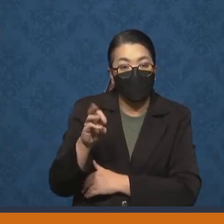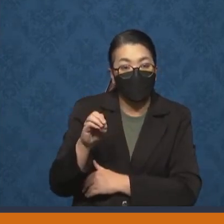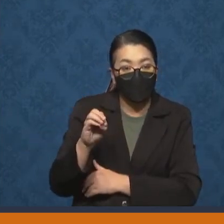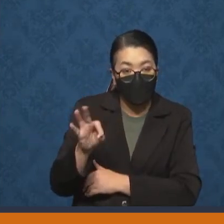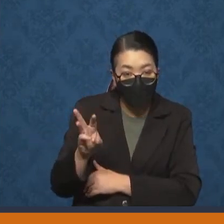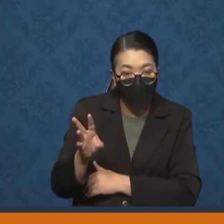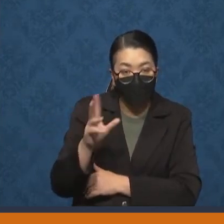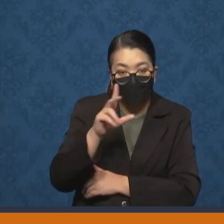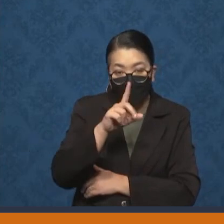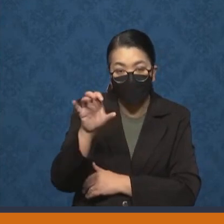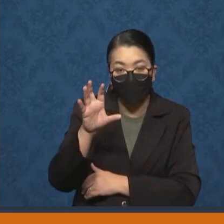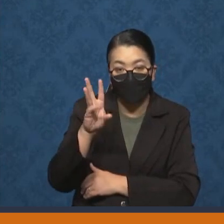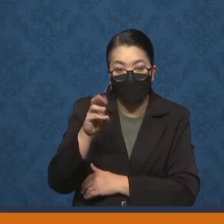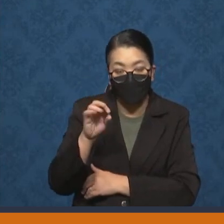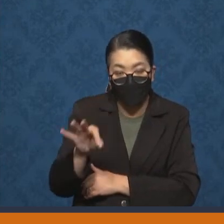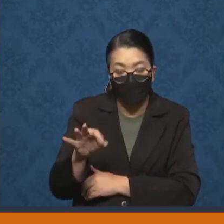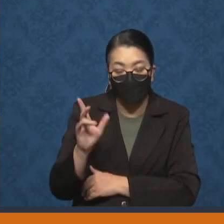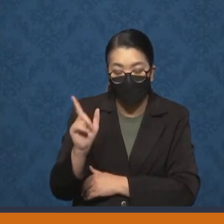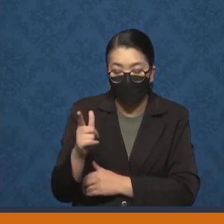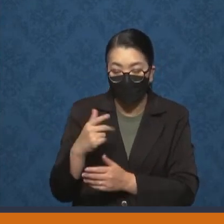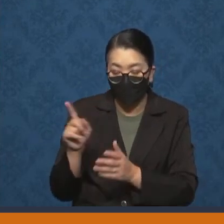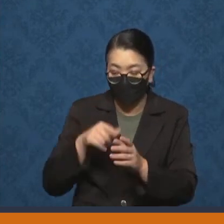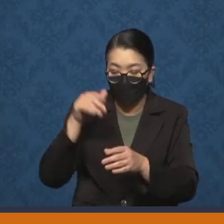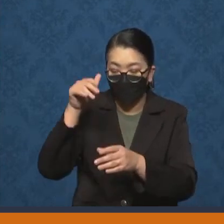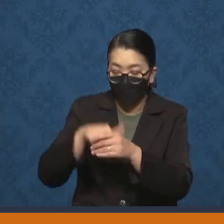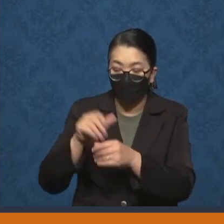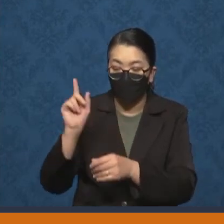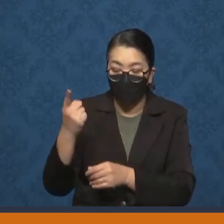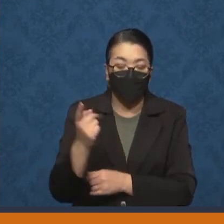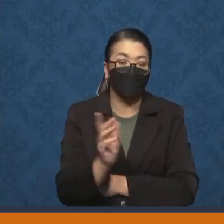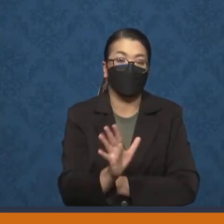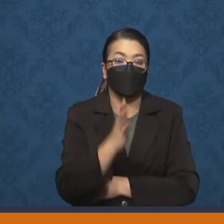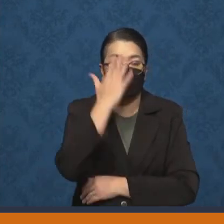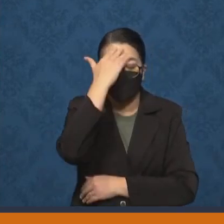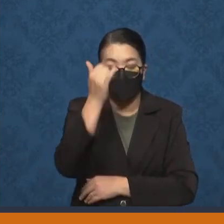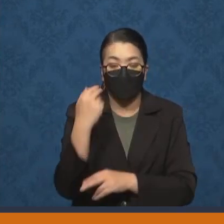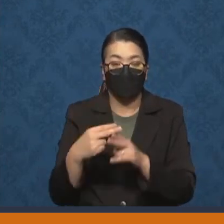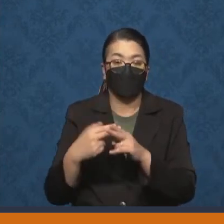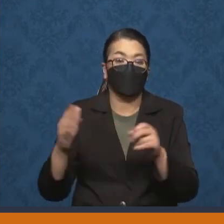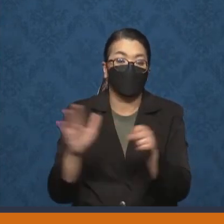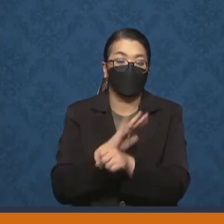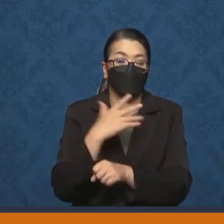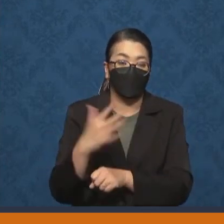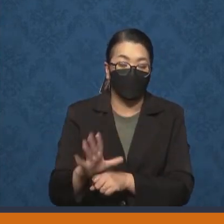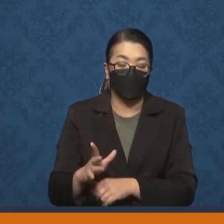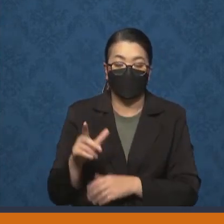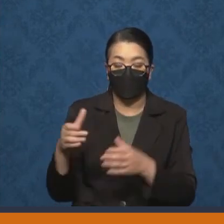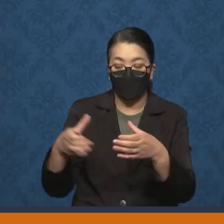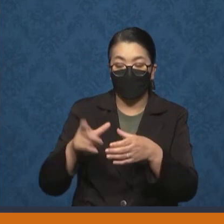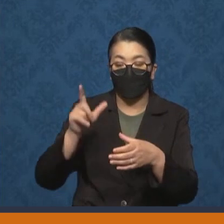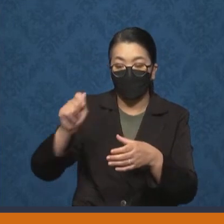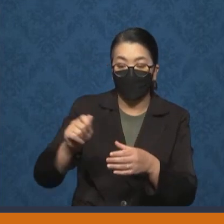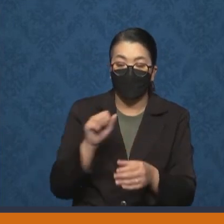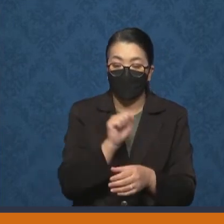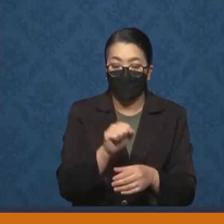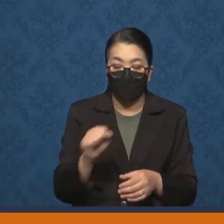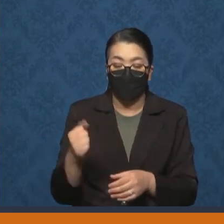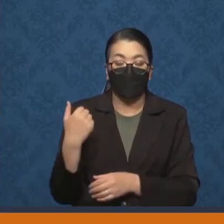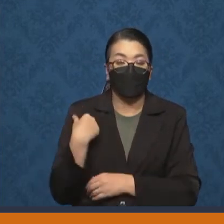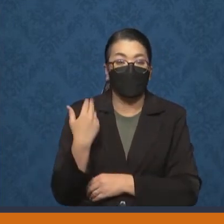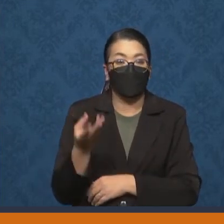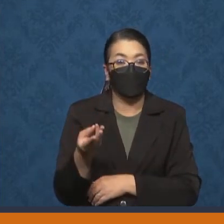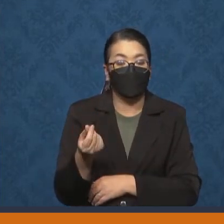ดังนั้นก็จะไม่ได้รับการเลือกตั้งส.ส.แบบบัญชีรายชื่ออีกนะครับทำให้พรรค A เนี่ยยังคงมีจำนวนส.ส.ในสภาอยู่